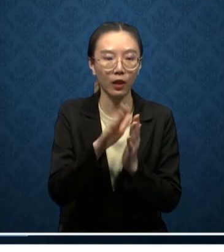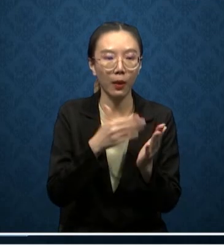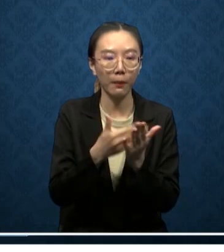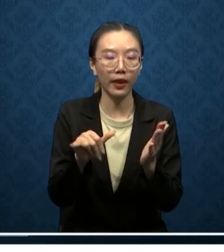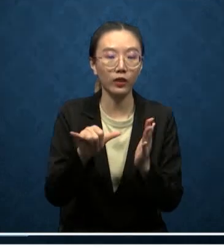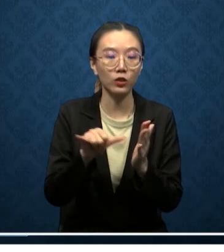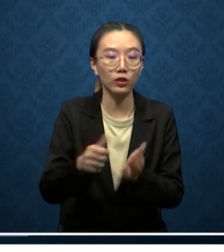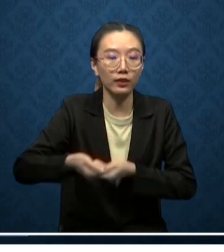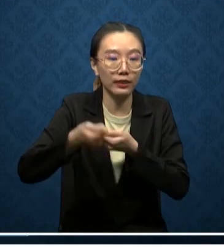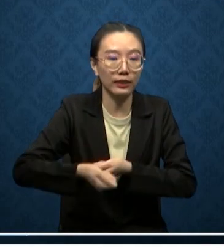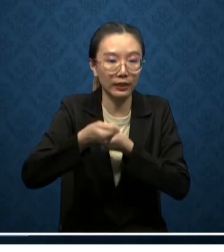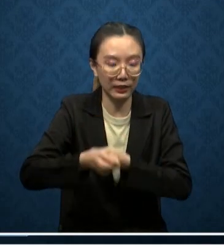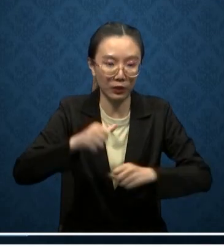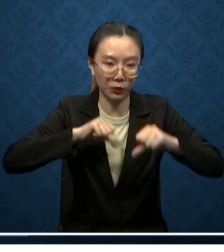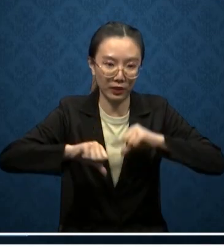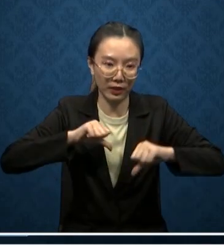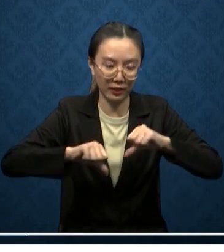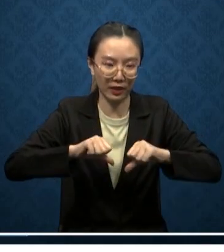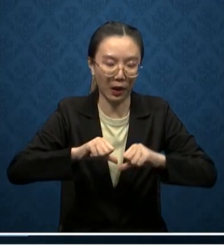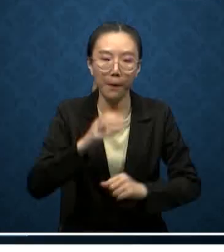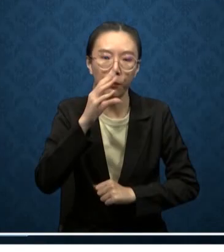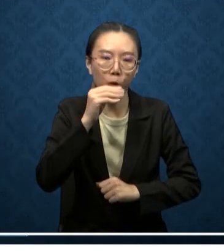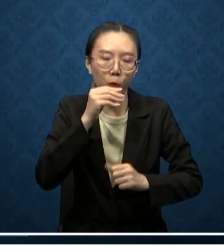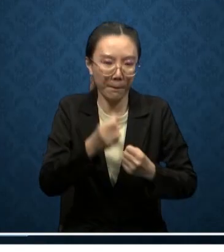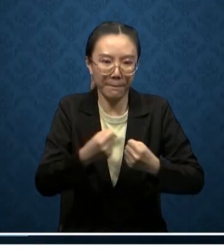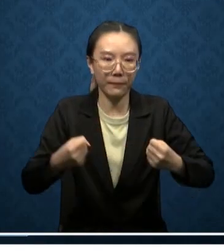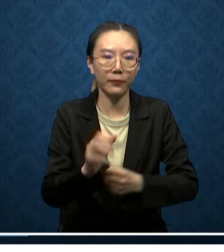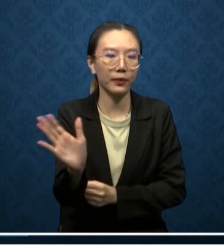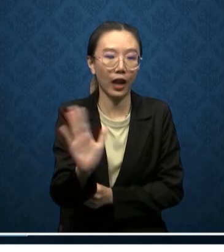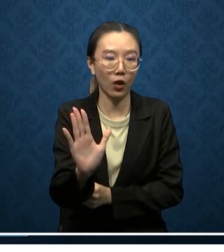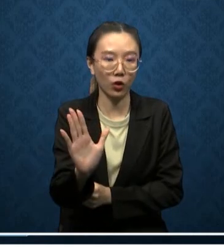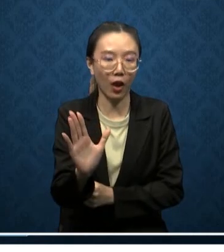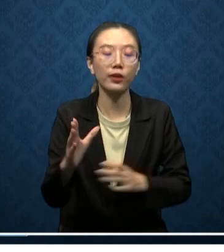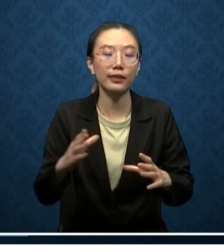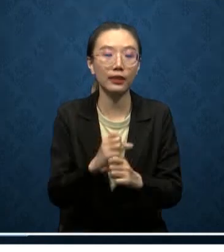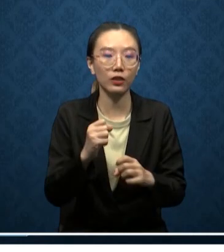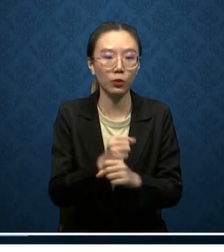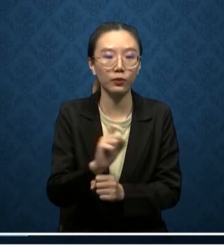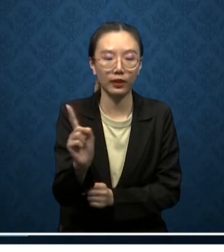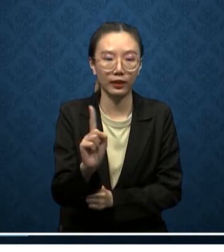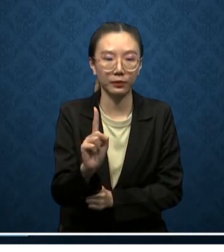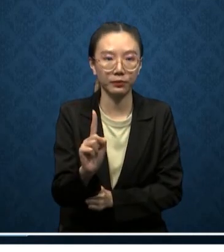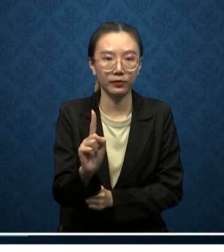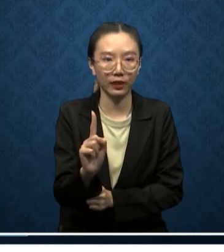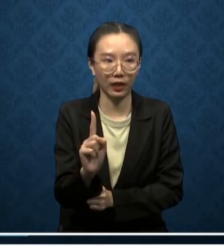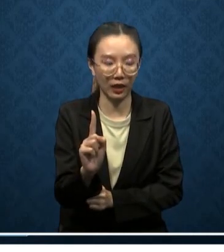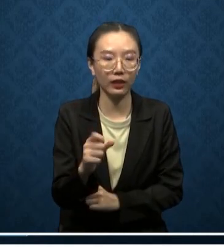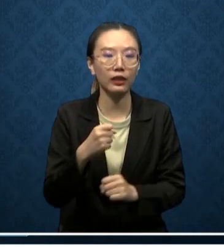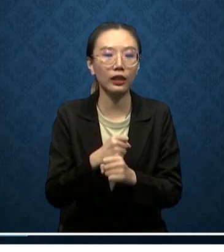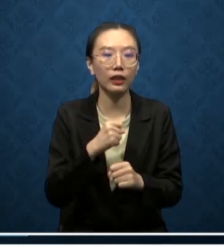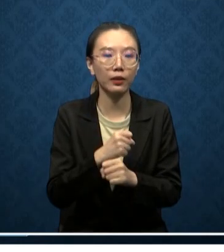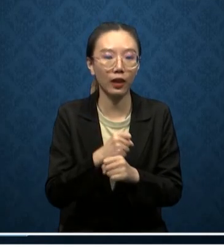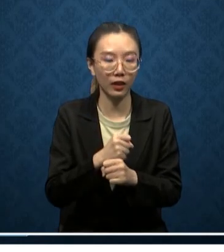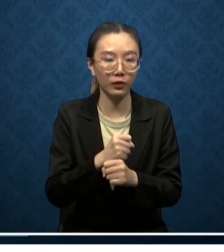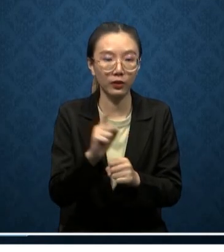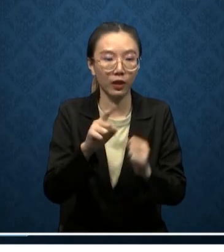เรื่องเกษตรชีวภาพซึ่งผมขออนุญาตไม่ขยายความแต่ว่าขอติดตามบางตัวที่โครงการที่เราติดตามเช่นการเพิ่มประสิทธิภาพการผลิตสมุนไพร